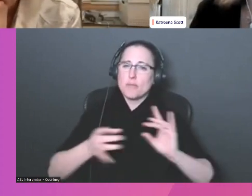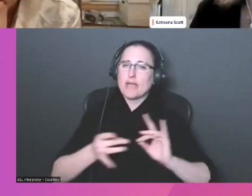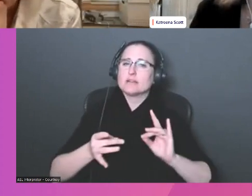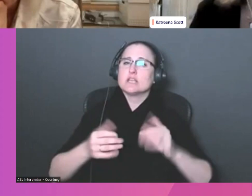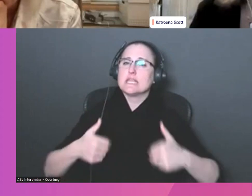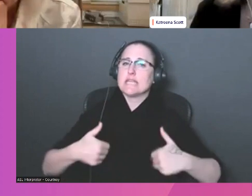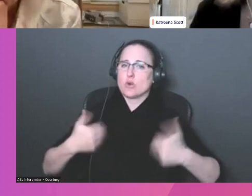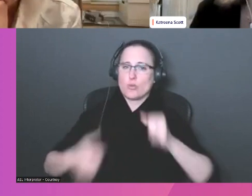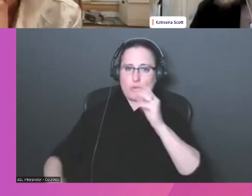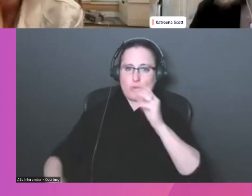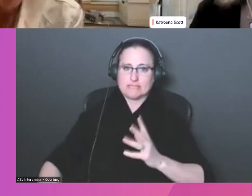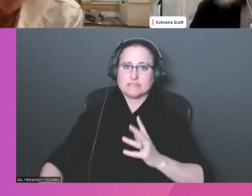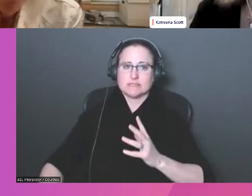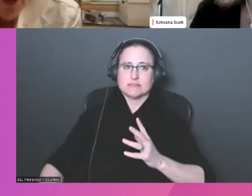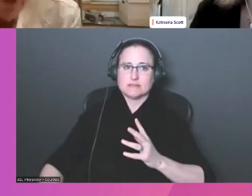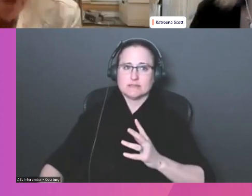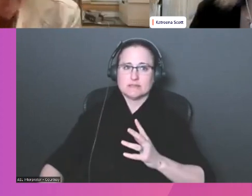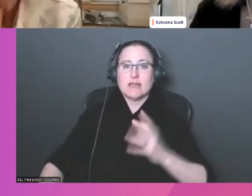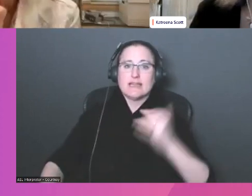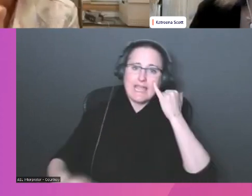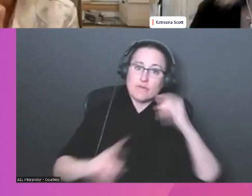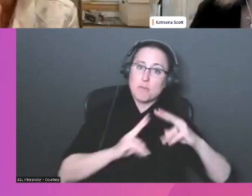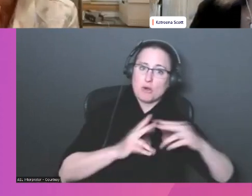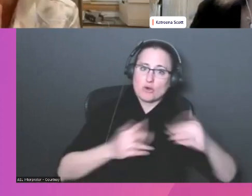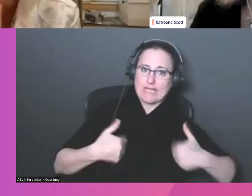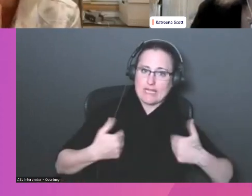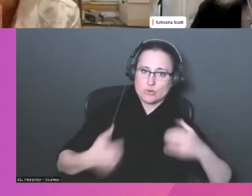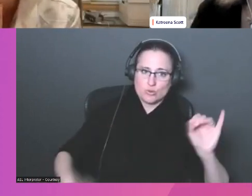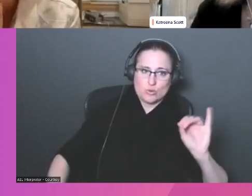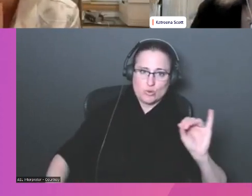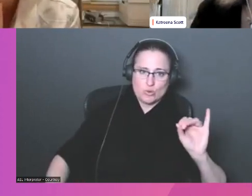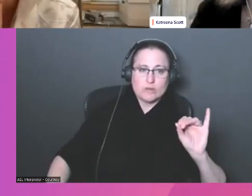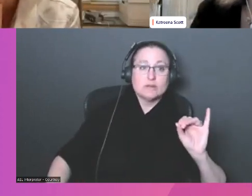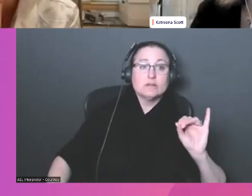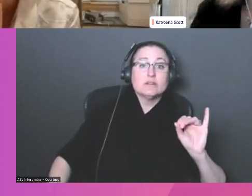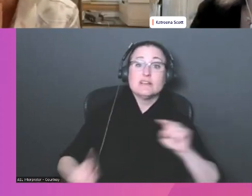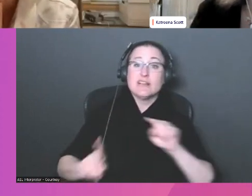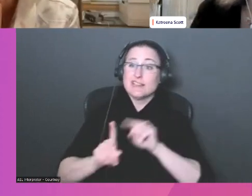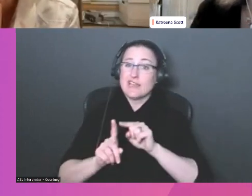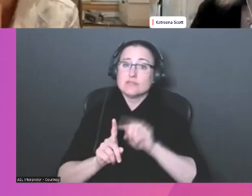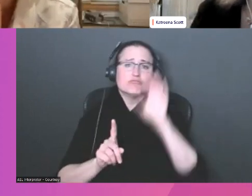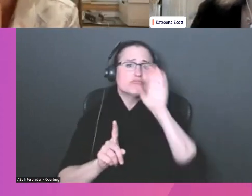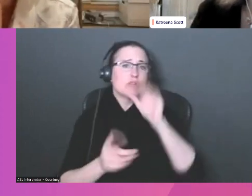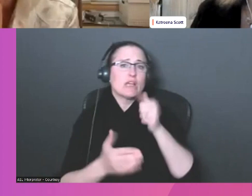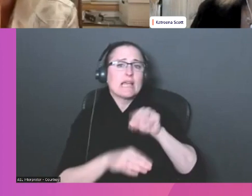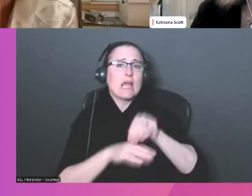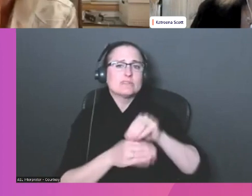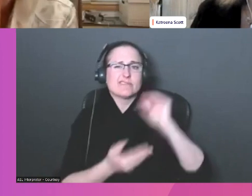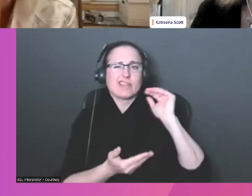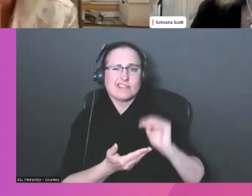Nous avons aussi fait des commentaires sur les femmes plus jeunes avec des partenaires plus jeunes, le fait